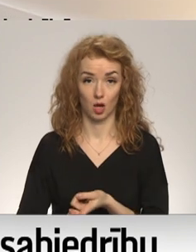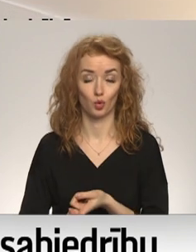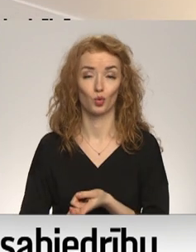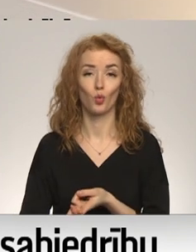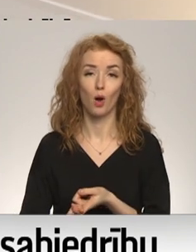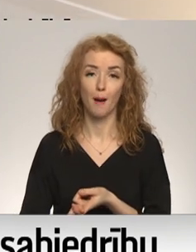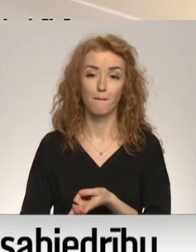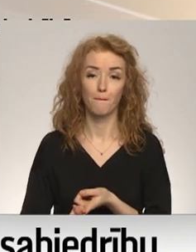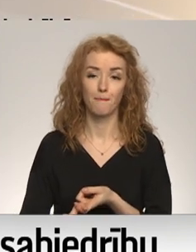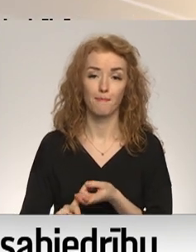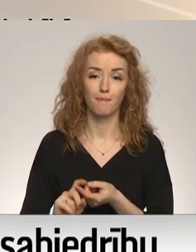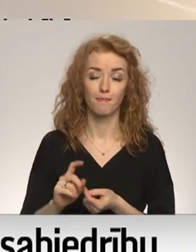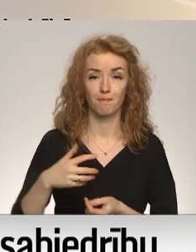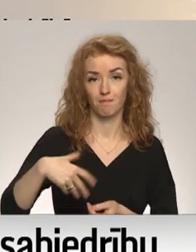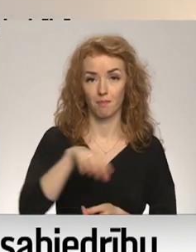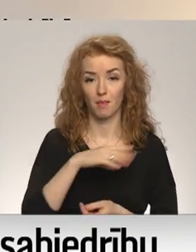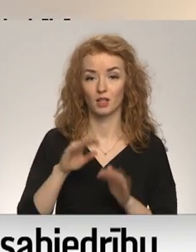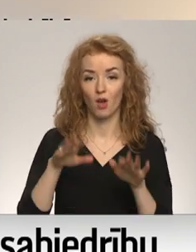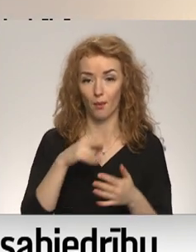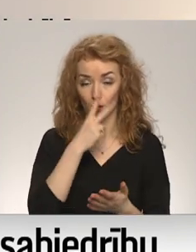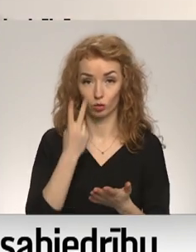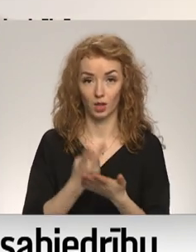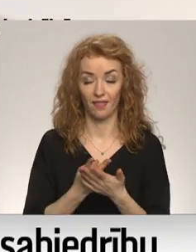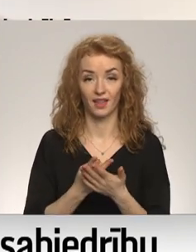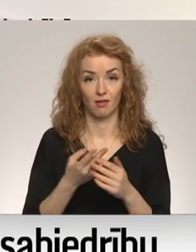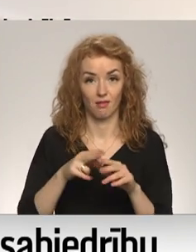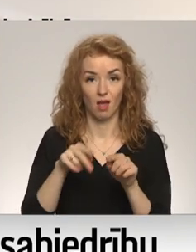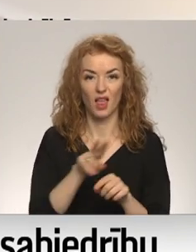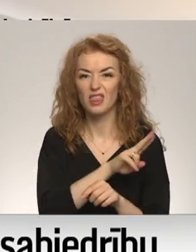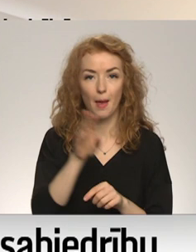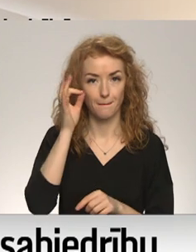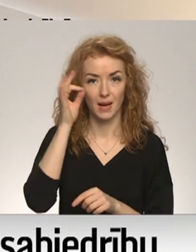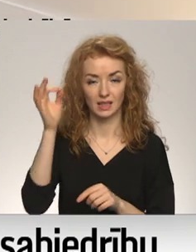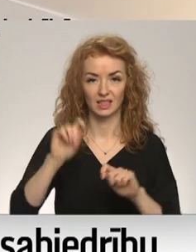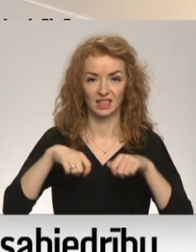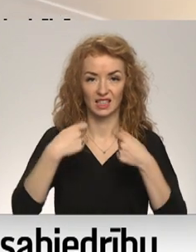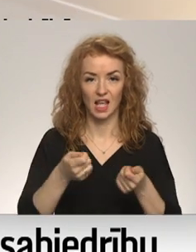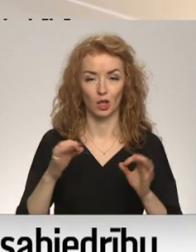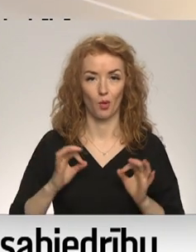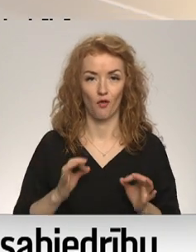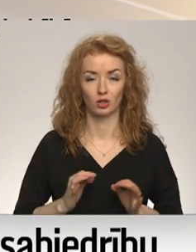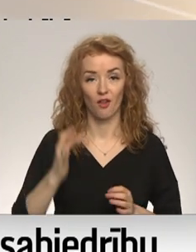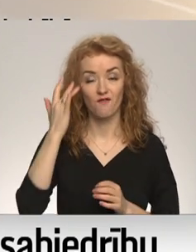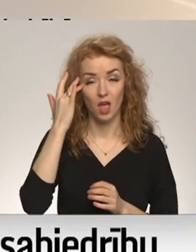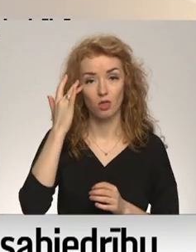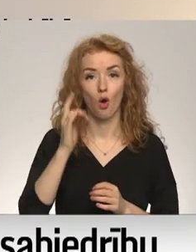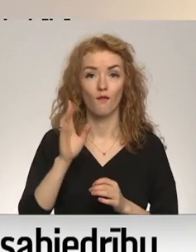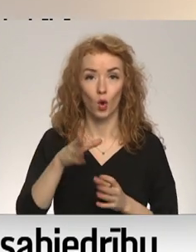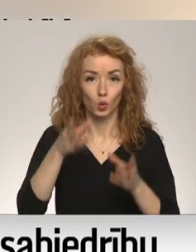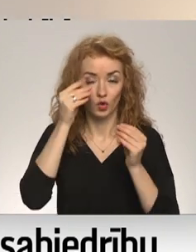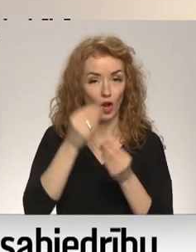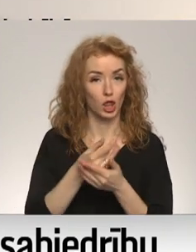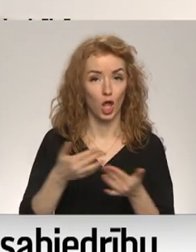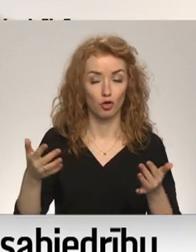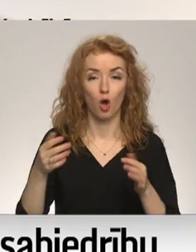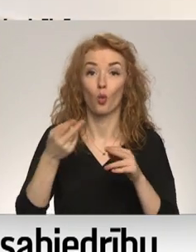līdz ar to mēs varētu uzskatīt, ka šāds neprecīzs sniegts profesionālais viedoklis ir dažādi interpretējams, ja un tas